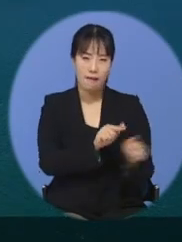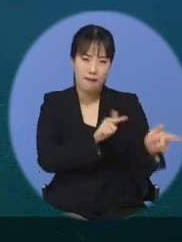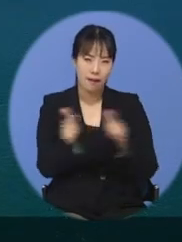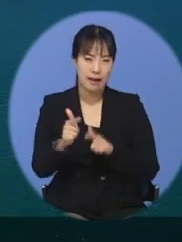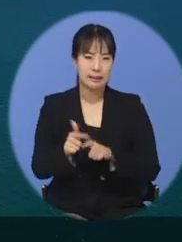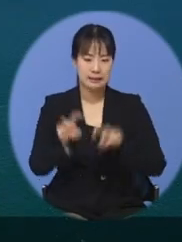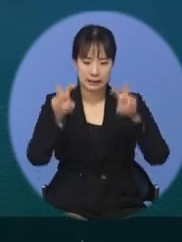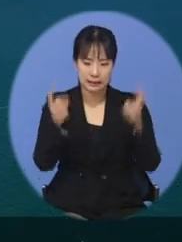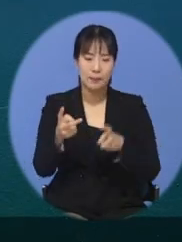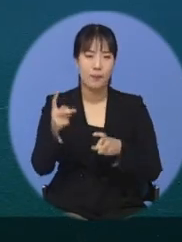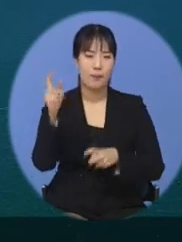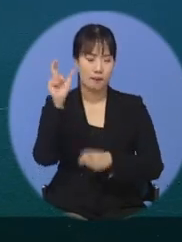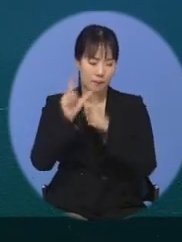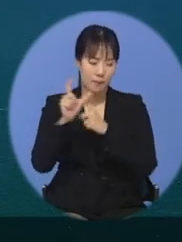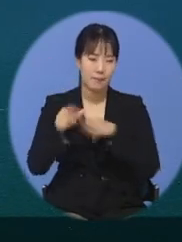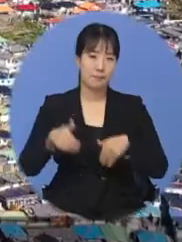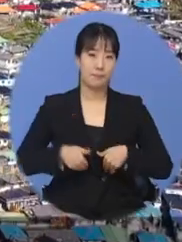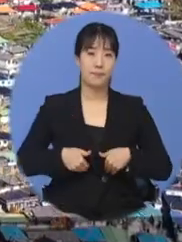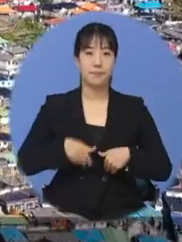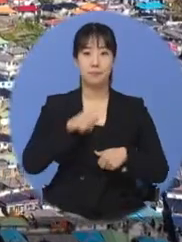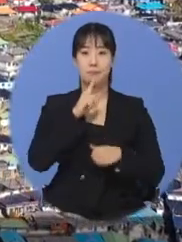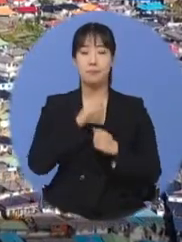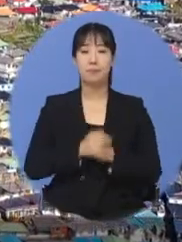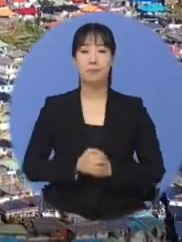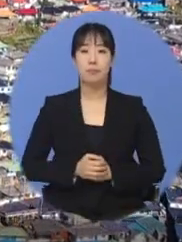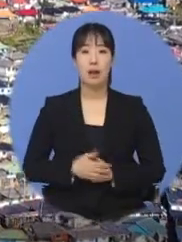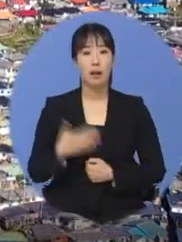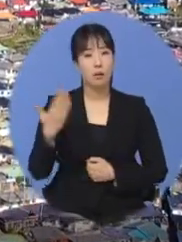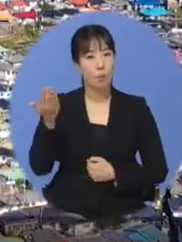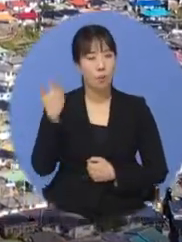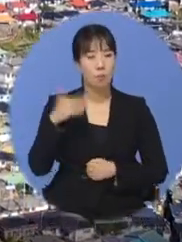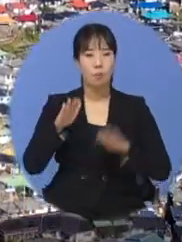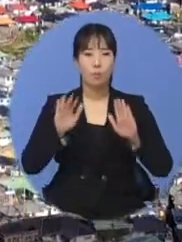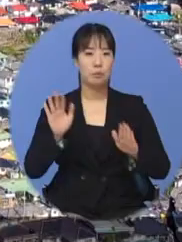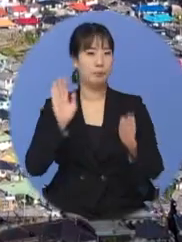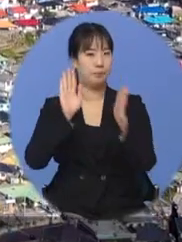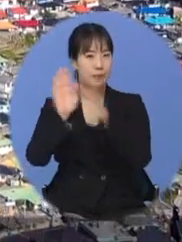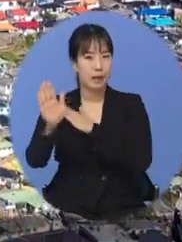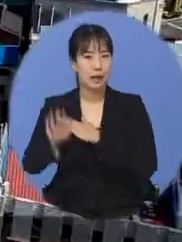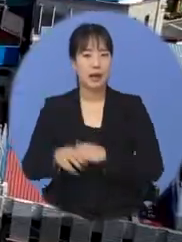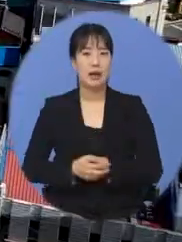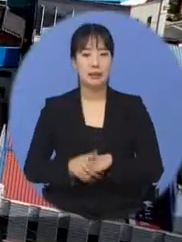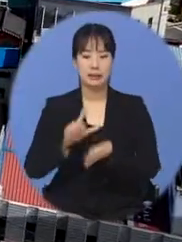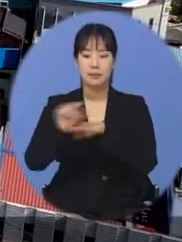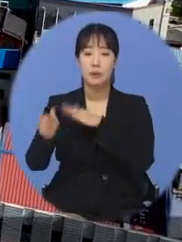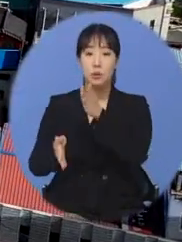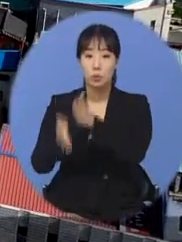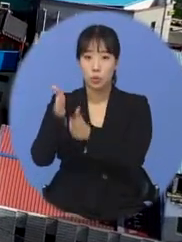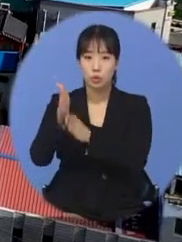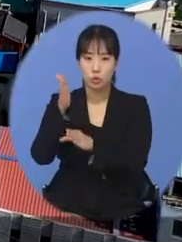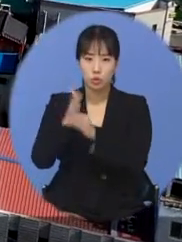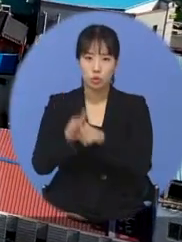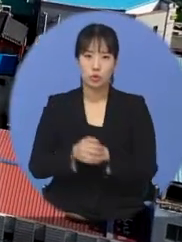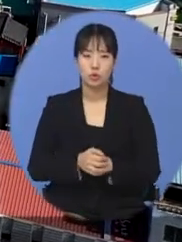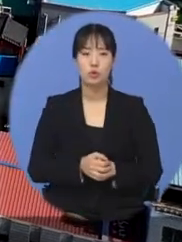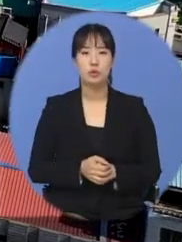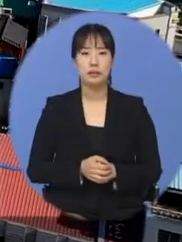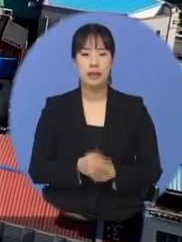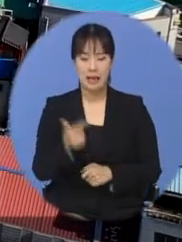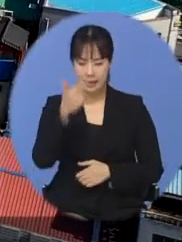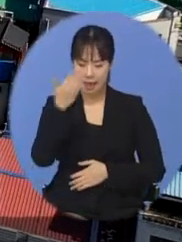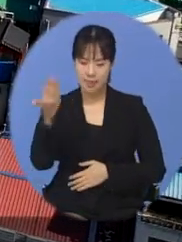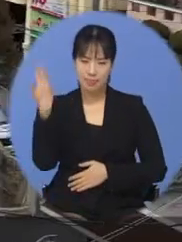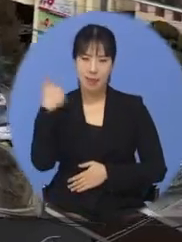고민해야 한다고 강조합니다. 과거와 현재 미래가 우리나라 지방 도시 중에서는 많지 않게 그런 것들이 좀